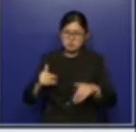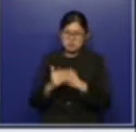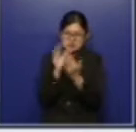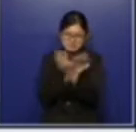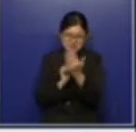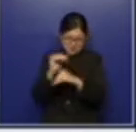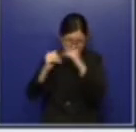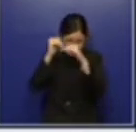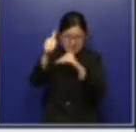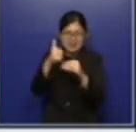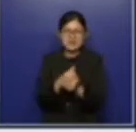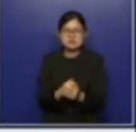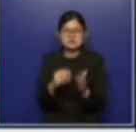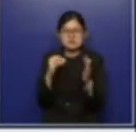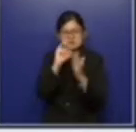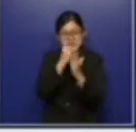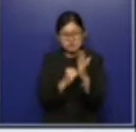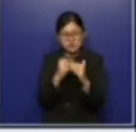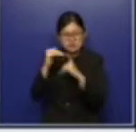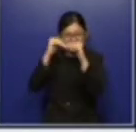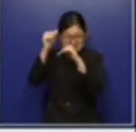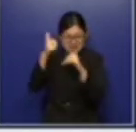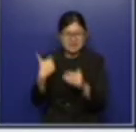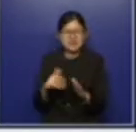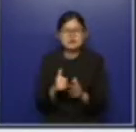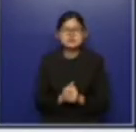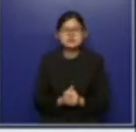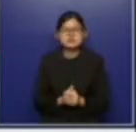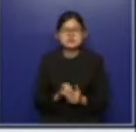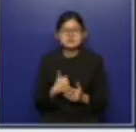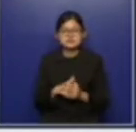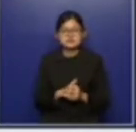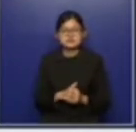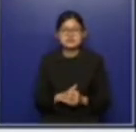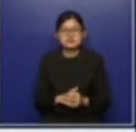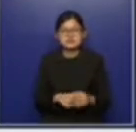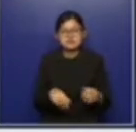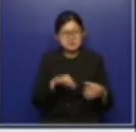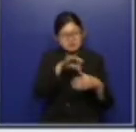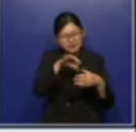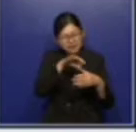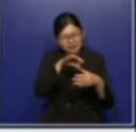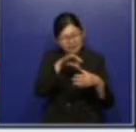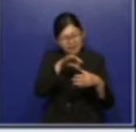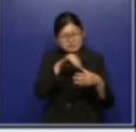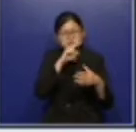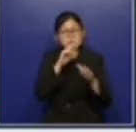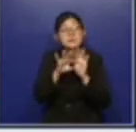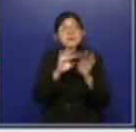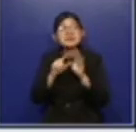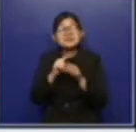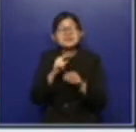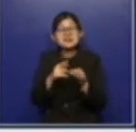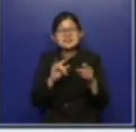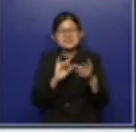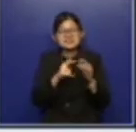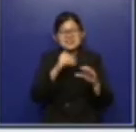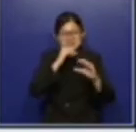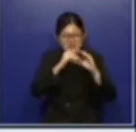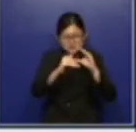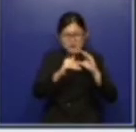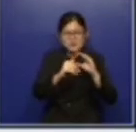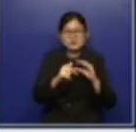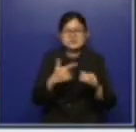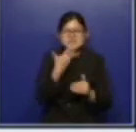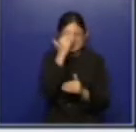ชารัฐหรอกกู๊ดมอร์นิ่งนึงก็ไปกินกาแฟได้2ถ้วยยังมายังโหลดไม่จบเลยที่ผมจะบอกท่านประธานก็คือว่าเ